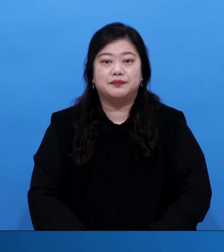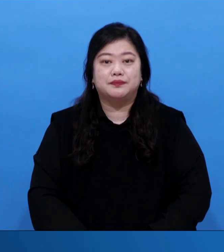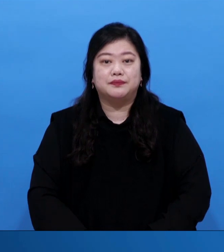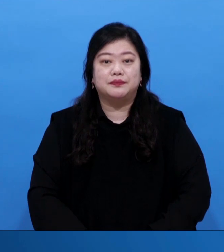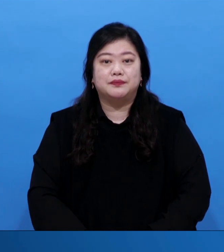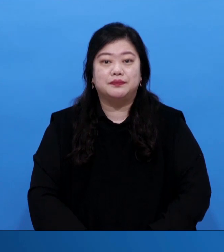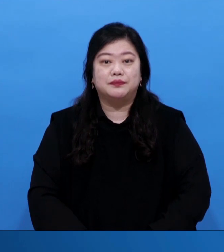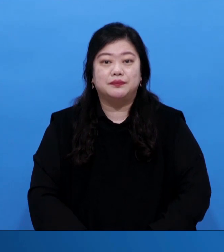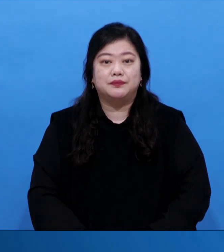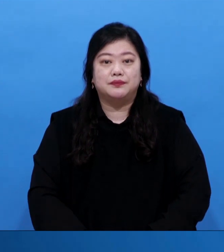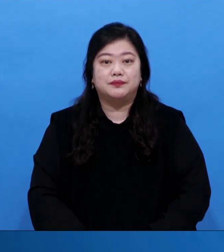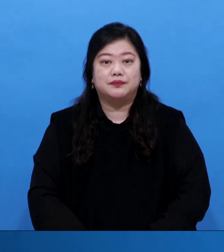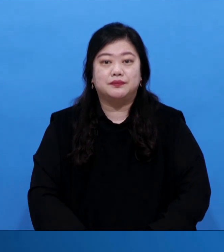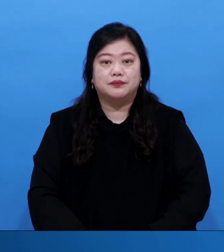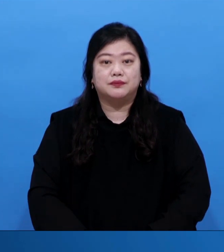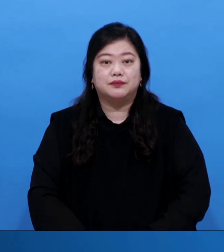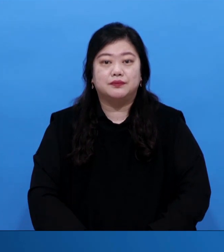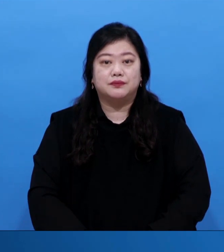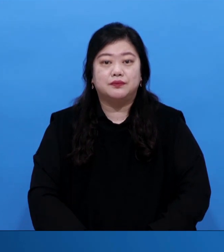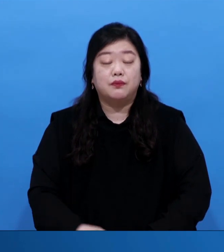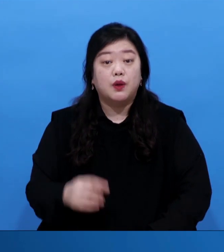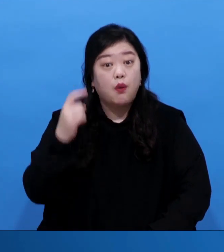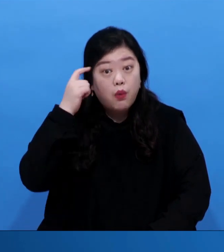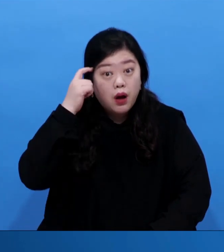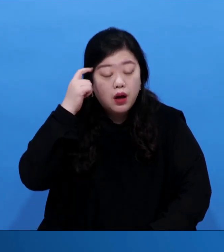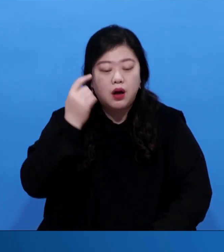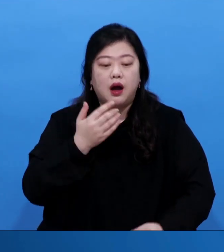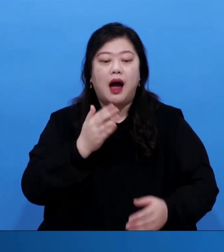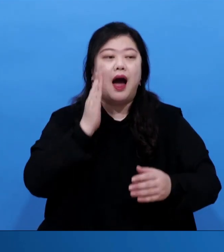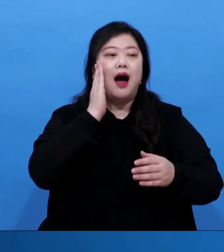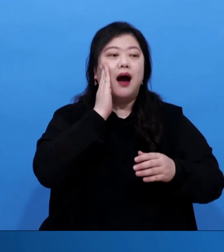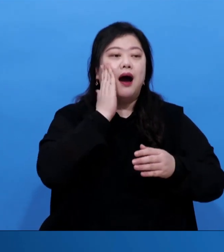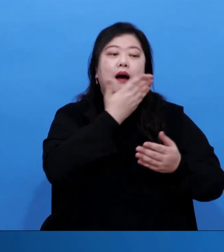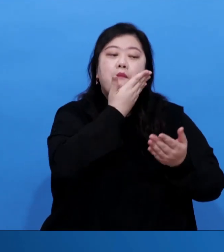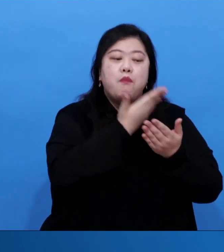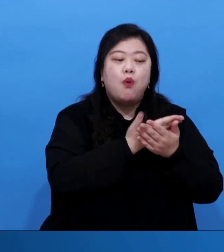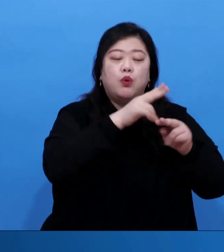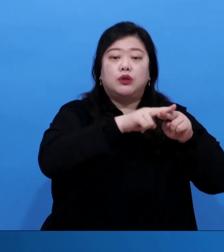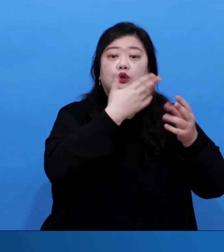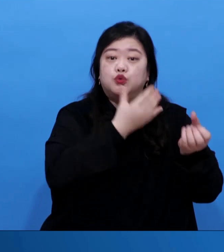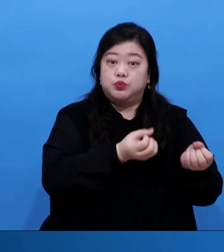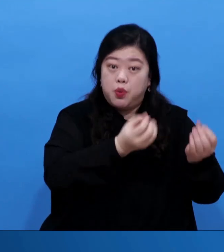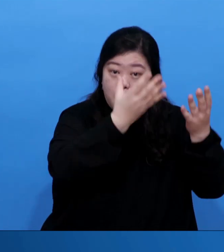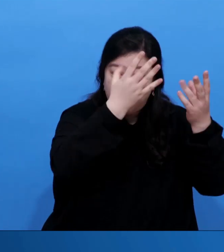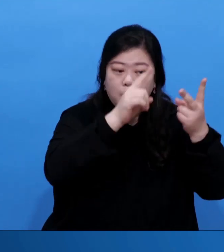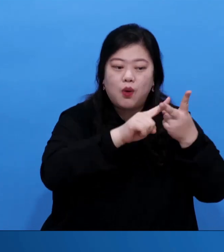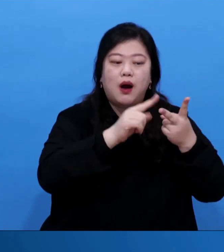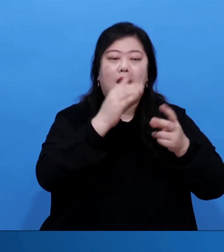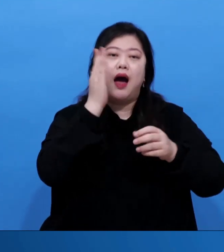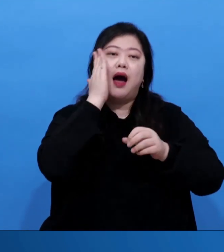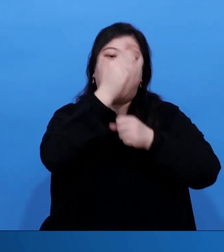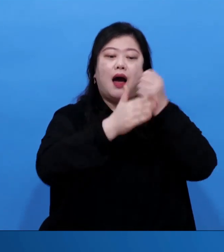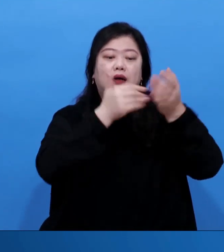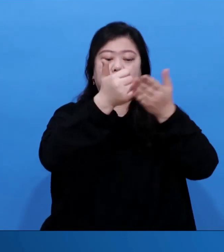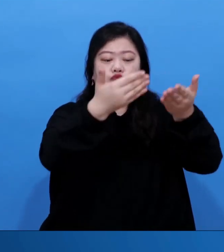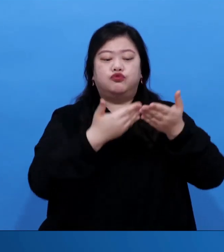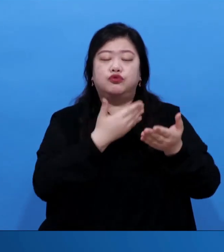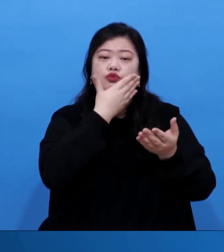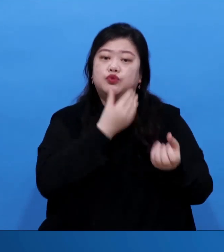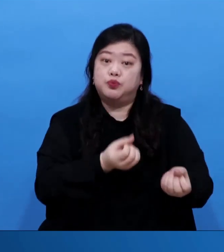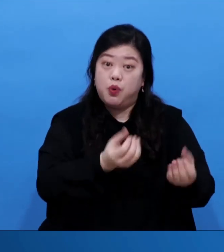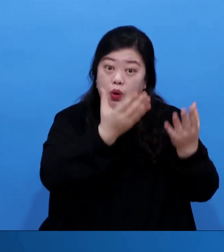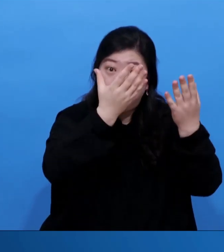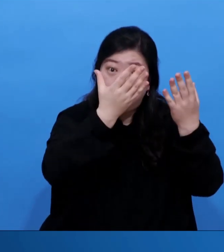왜냐하면 이 축복은 보좌의 축복이고 하늘에서 내린 축복이기 때문에 세계를 품을 수가 있어요. The reason is because this is the blessing from the